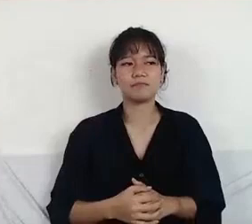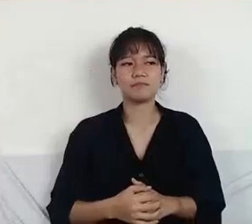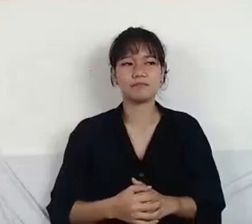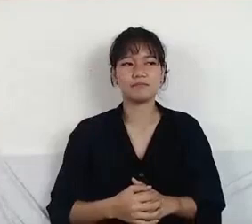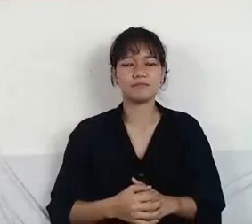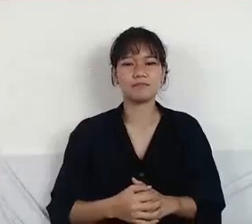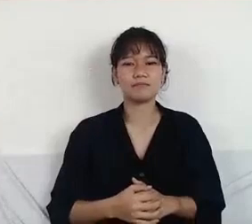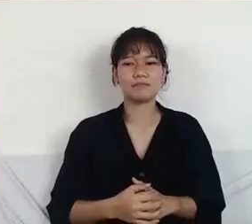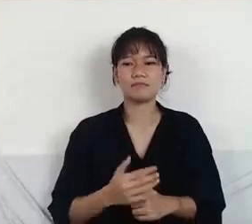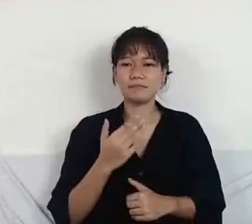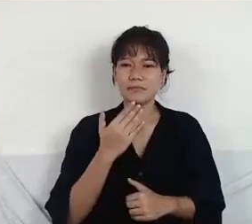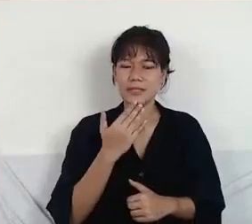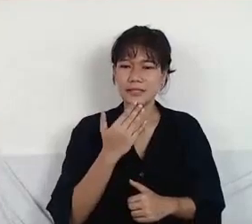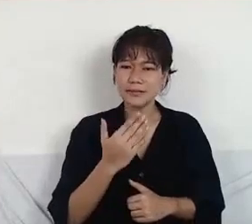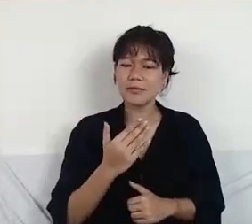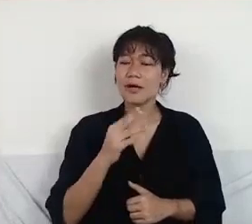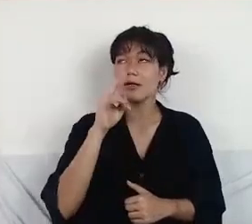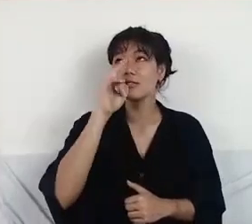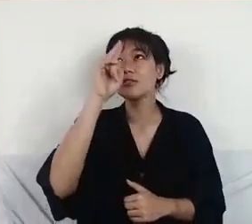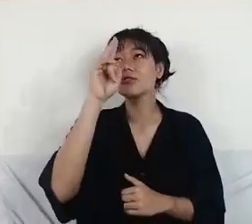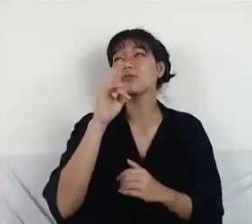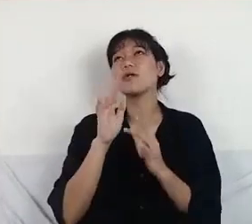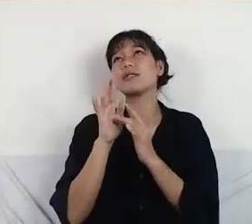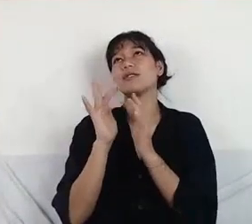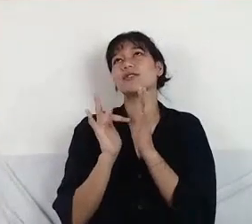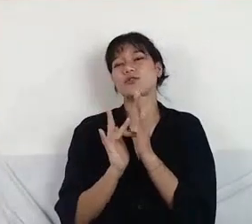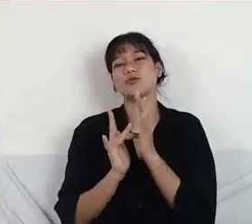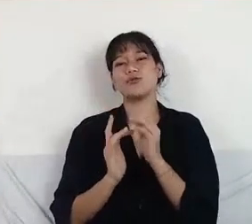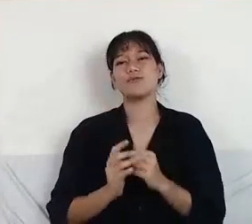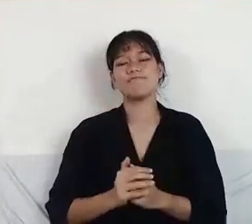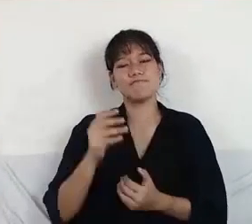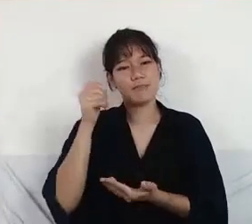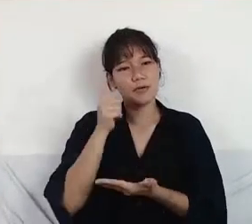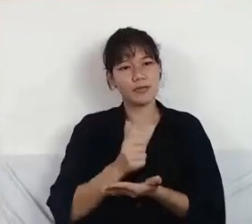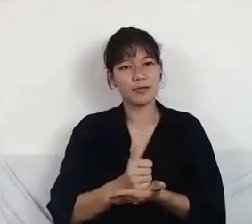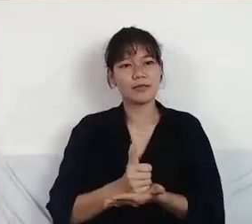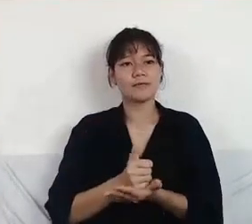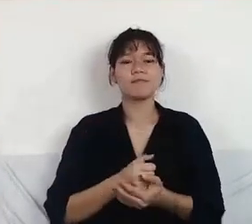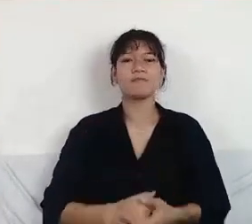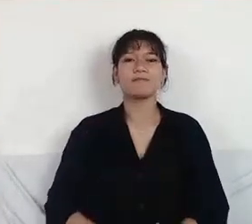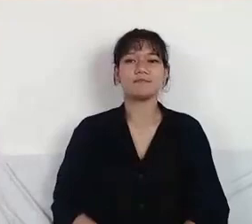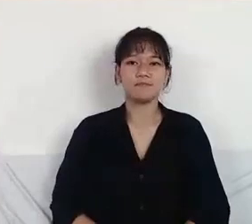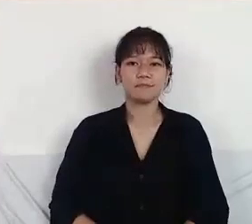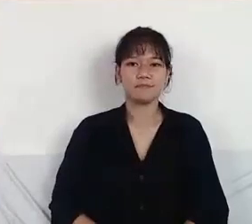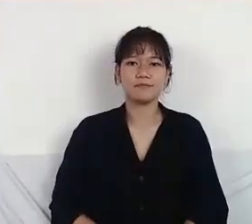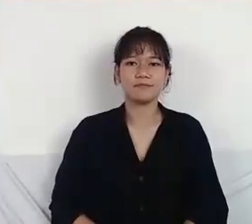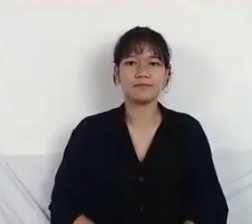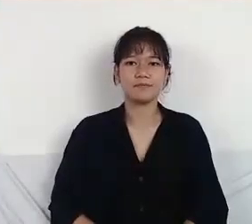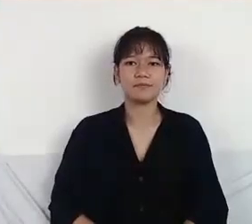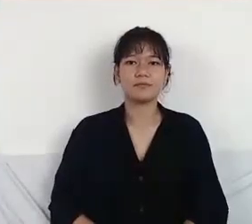Terima kasih, ya Tuhan Yesus. Amin.